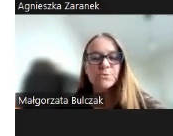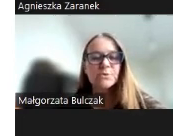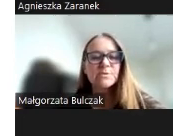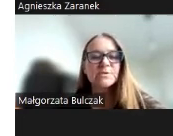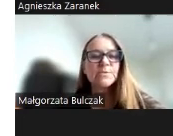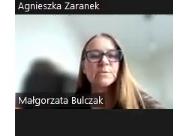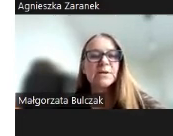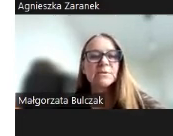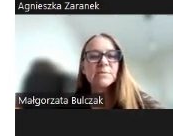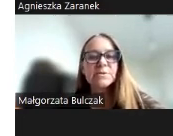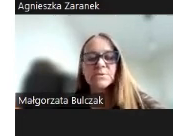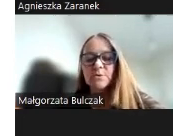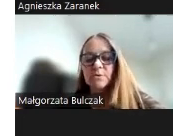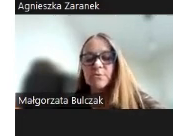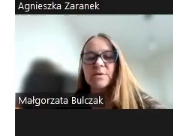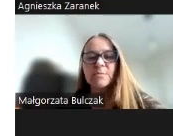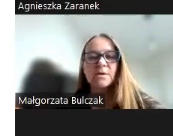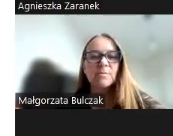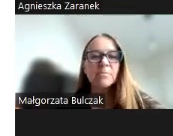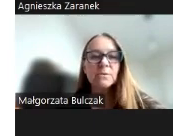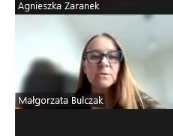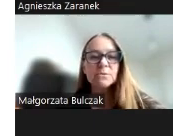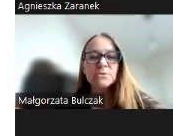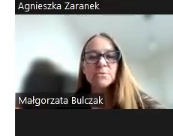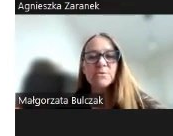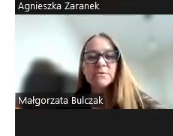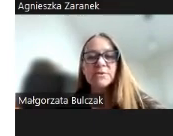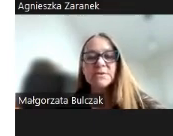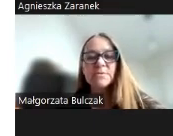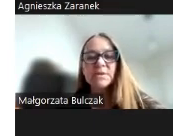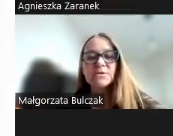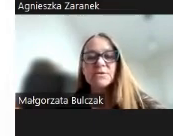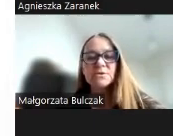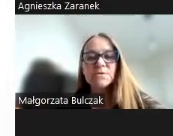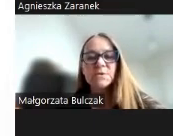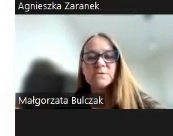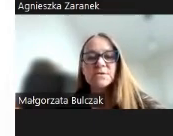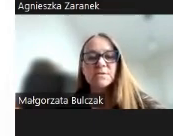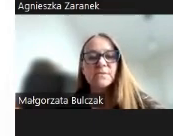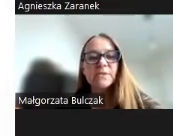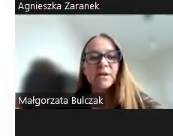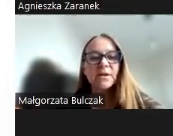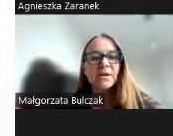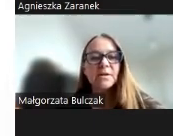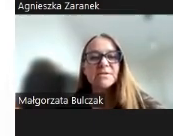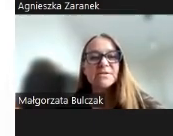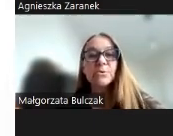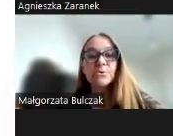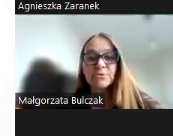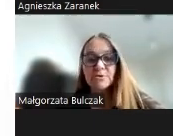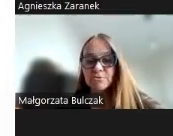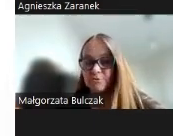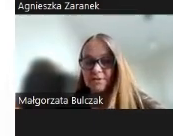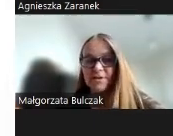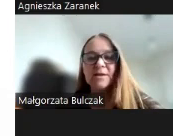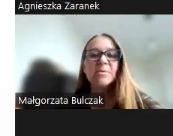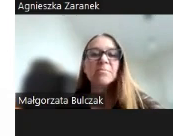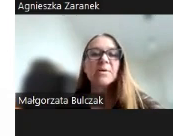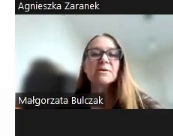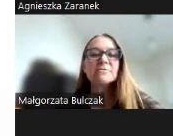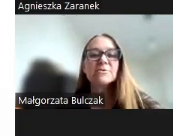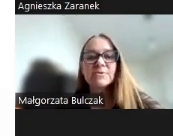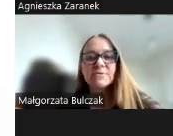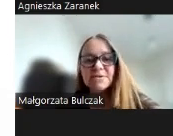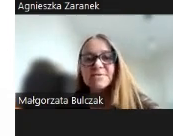nasze dorosłe osoby z zespołem Downa pracują w ramach balu, który się odbywa w Gdańskim Teatrze Szekspirowskim. Są również